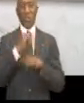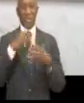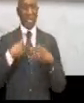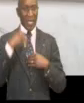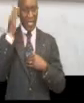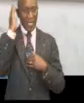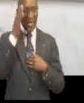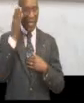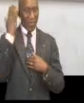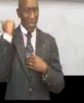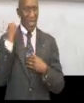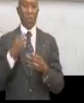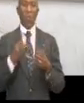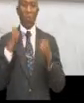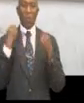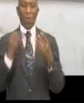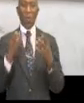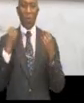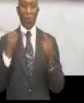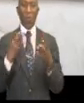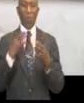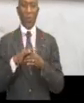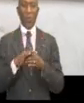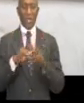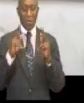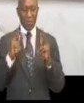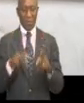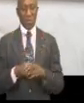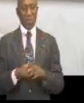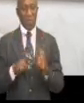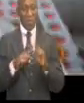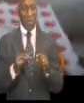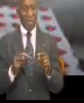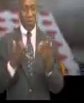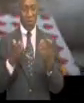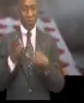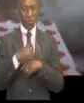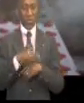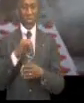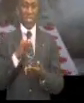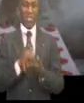fait. C'est le 3e jour, bon, il commence à venir par intermittence.